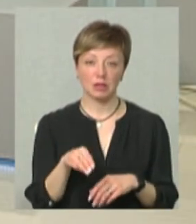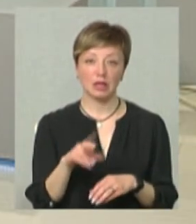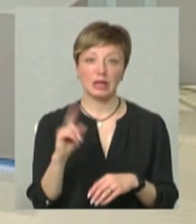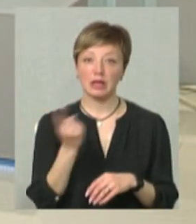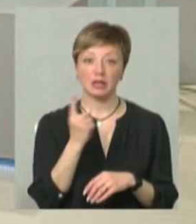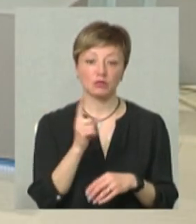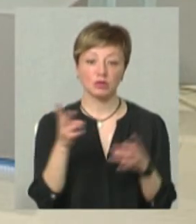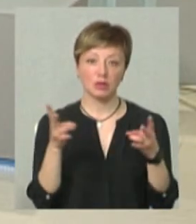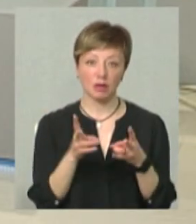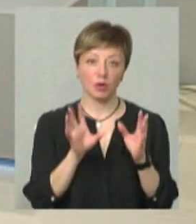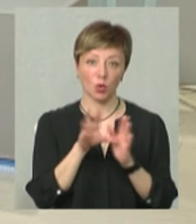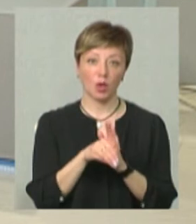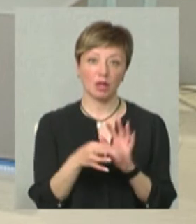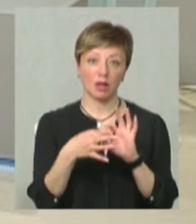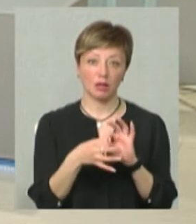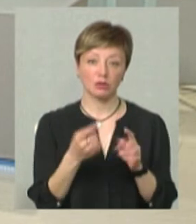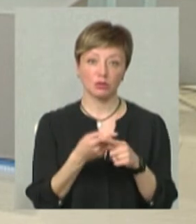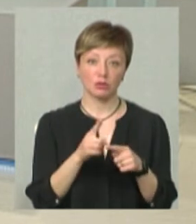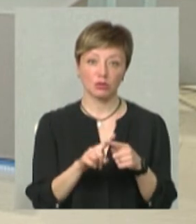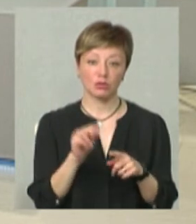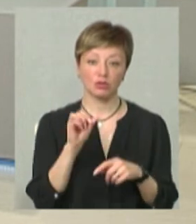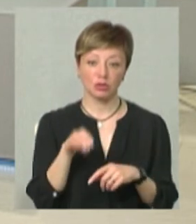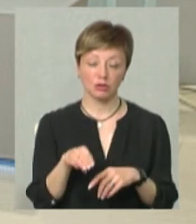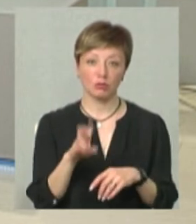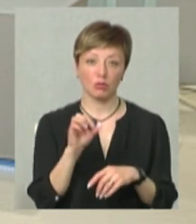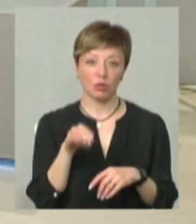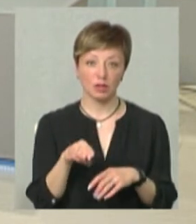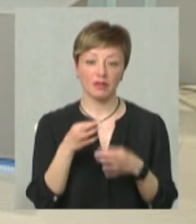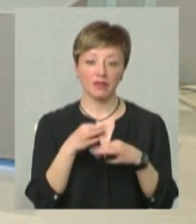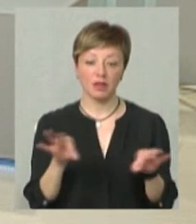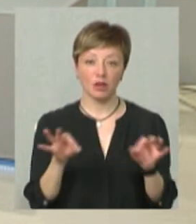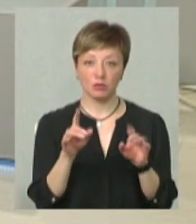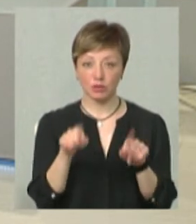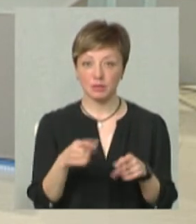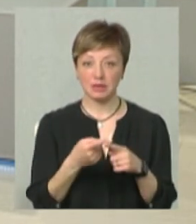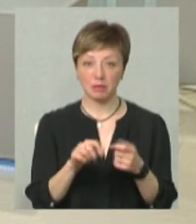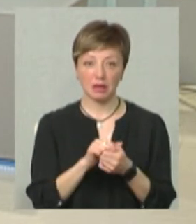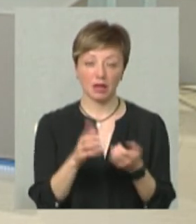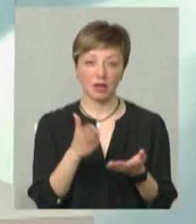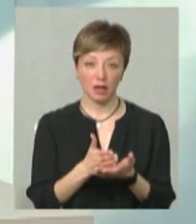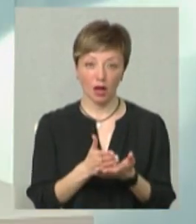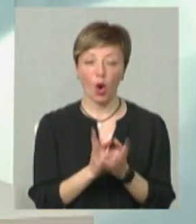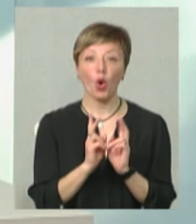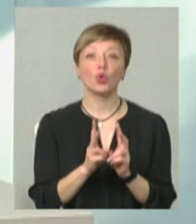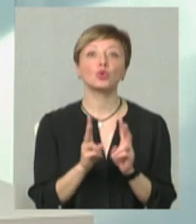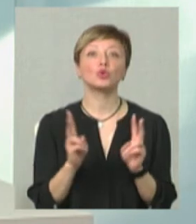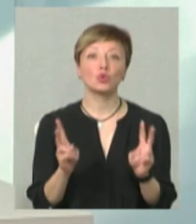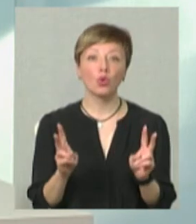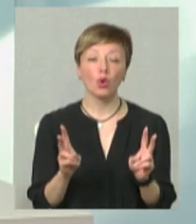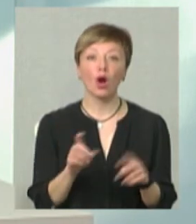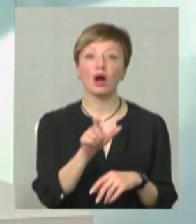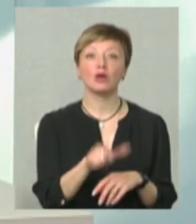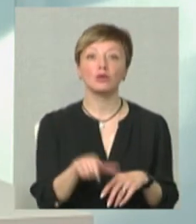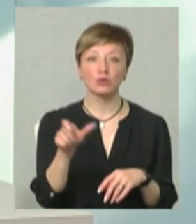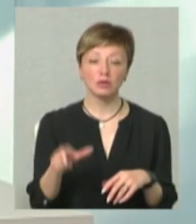єдине, що туди треба доєднатися до цього чат-боту, і в вільному доступі ці матеріали є. Хто ті